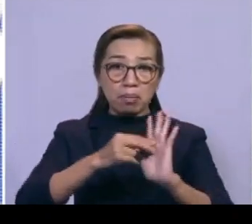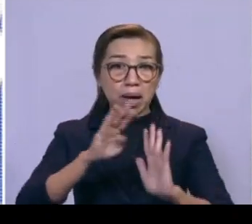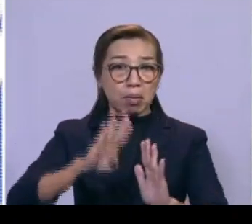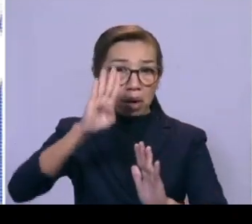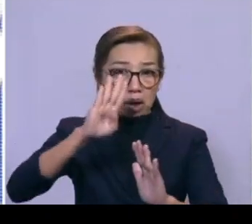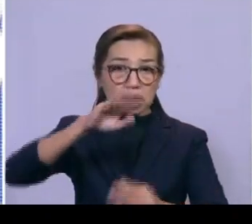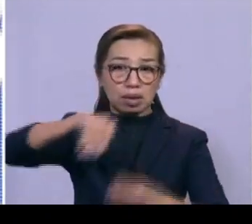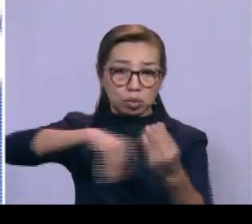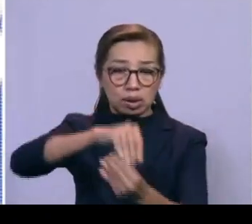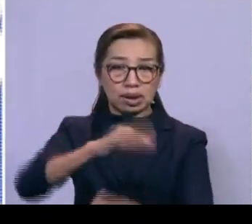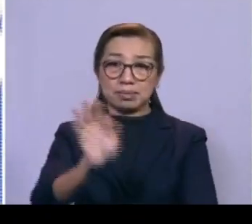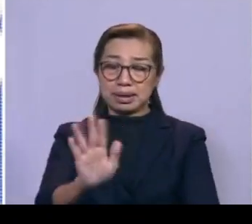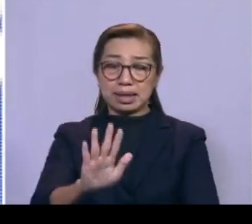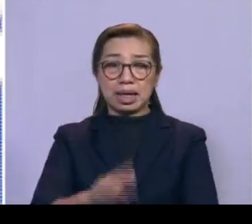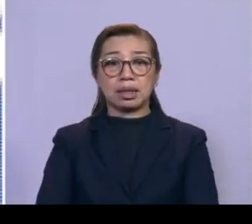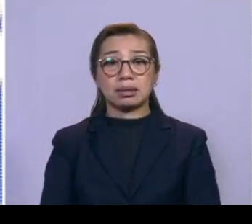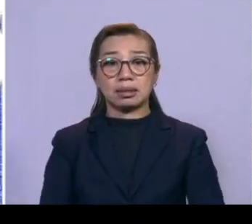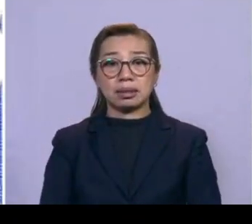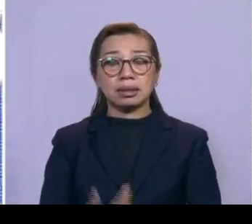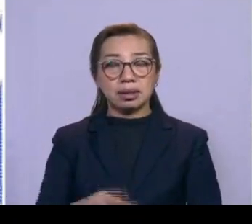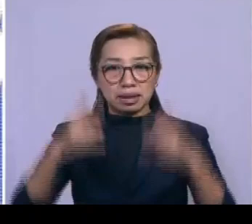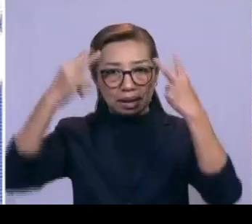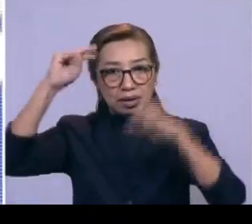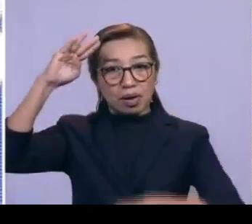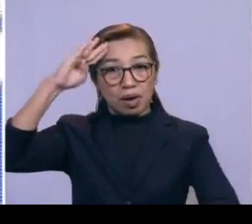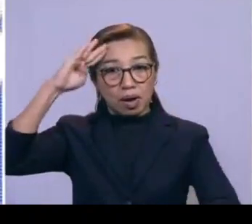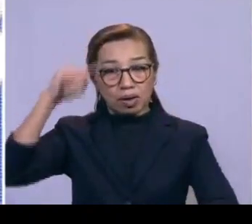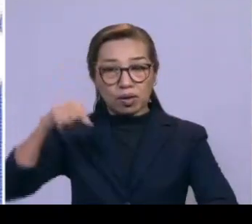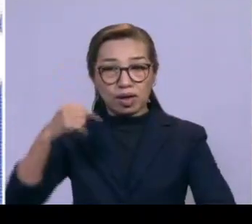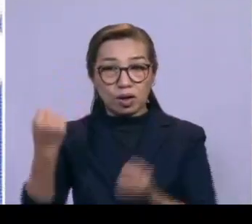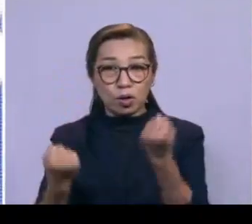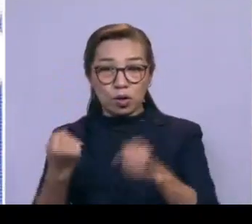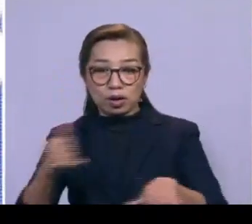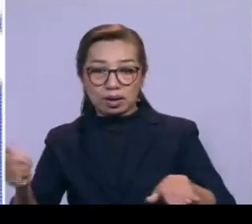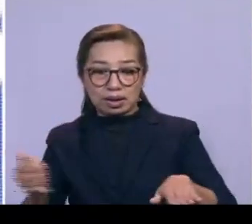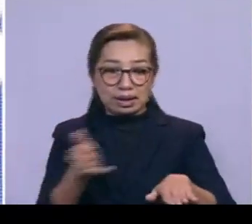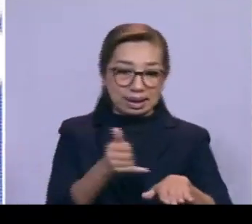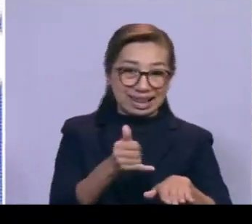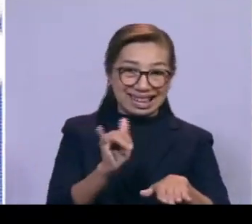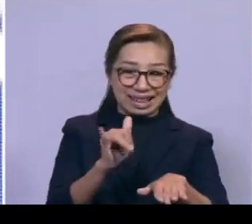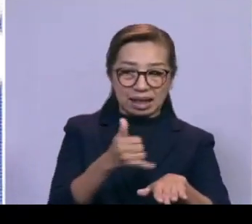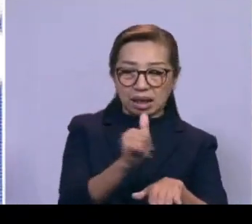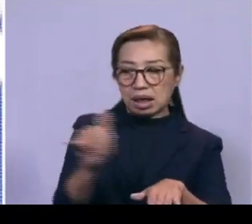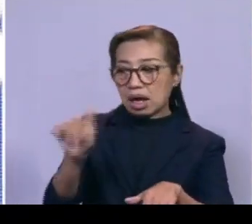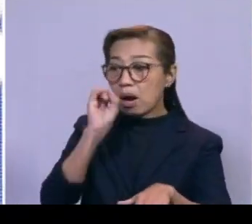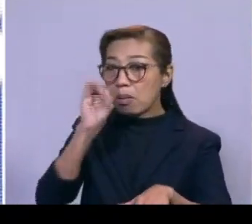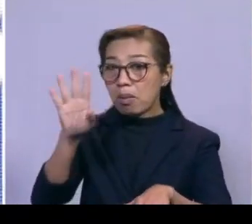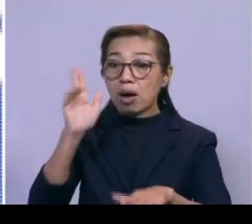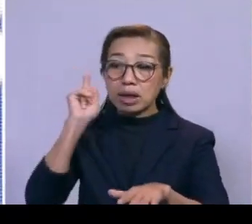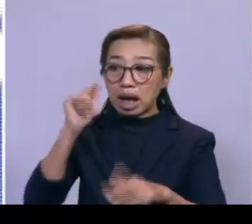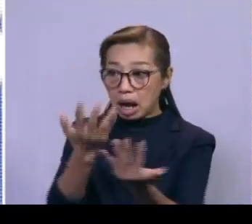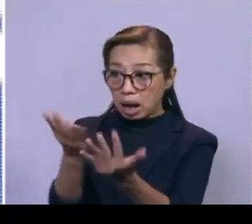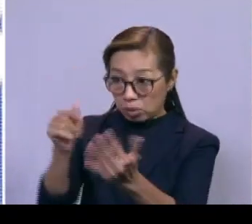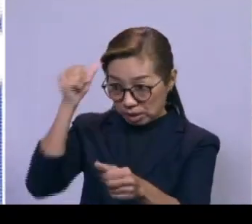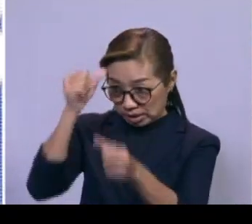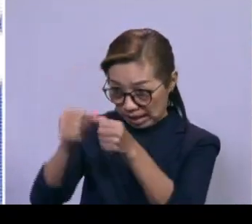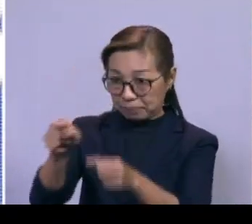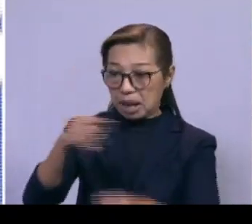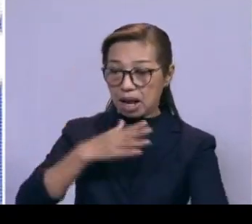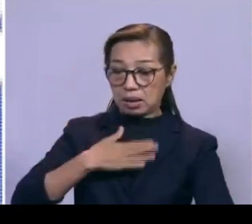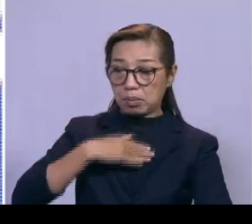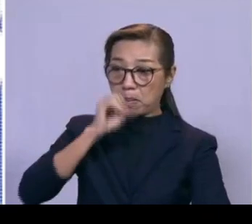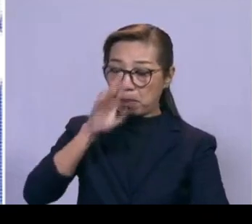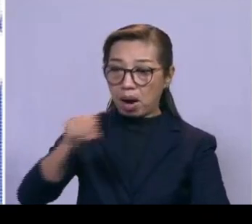นี่แล้วหลังจากนั้นพลเอกประยุทธ์ตอนที่จะขึ้นรถนะยังหันมาพูดกับนักข่าวอีกนะว่าจำคำพูดผมไว้น